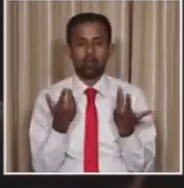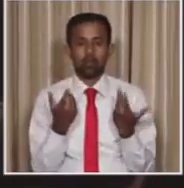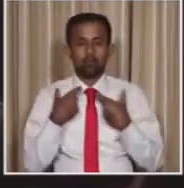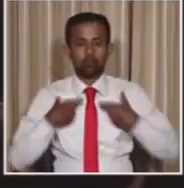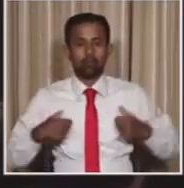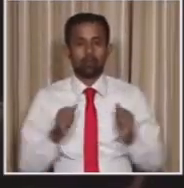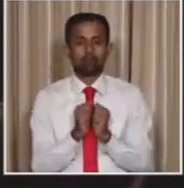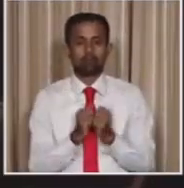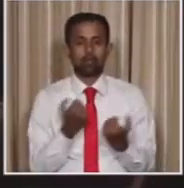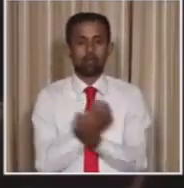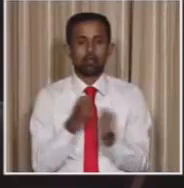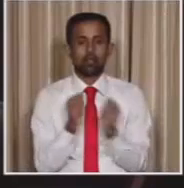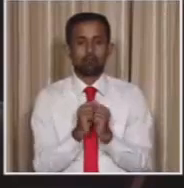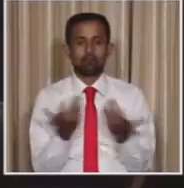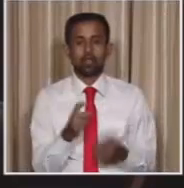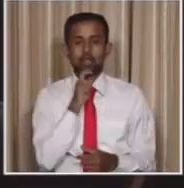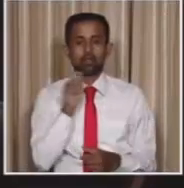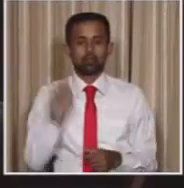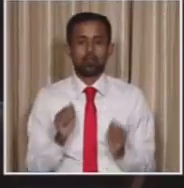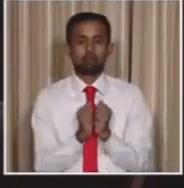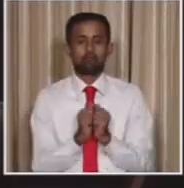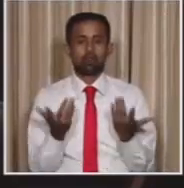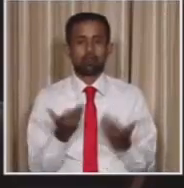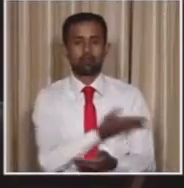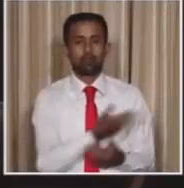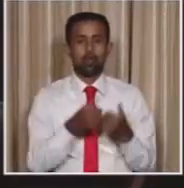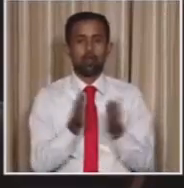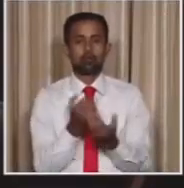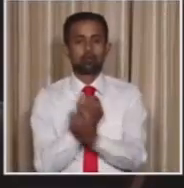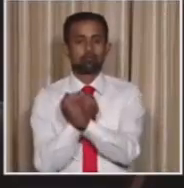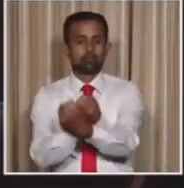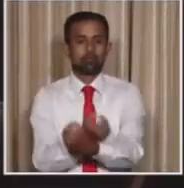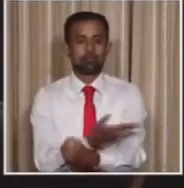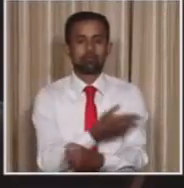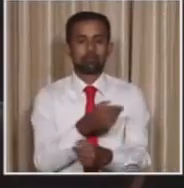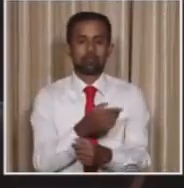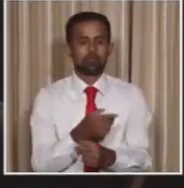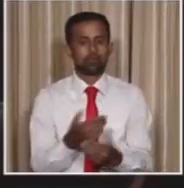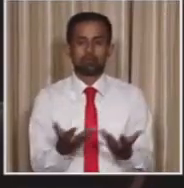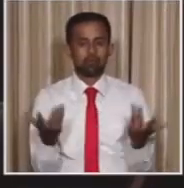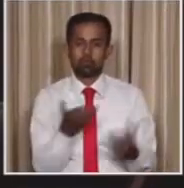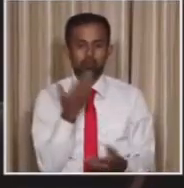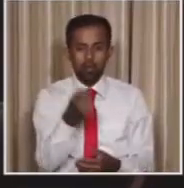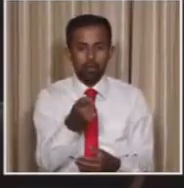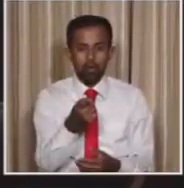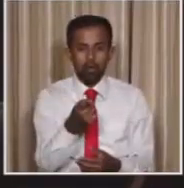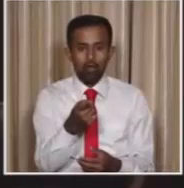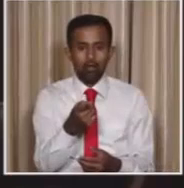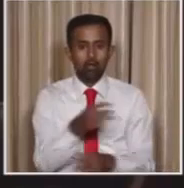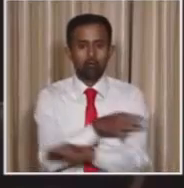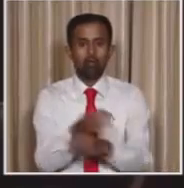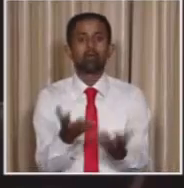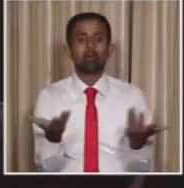නැහැ පොලිසියට වැඩ නැහැ නඩුකාරොන්ට වැඩ නැහැ ඇයි මේගොල්ලෝ ඔක්කොම හිරේ දාන්න යන්නේ එහෙම හිරේ දාන්න බෑ පුළුවන්ද එහෙම ක්‍රමයක්